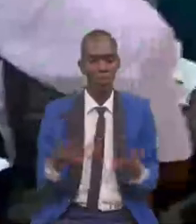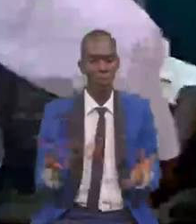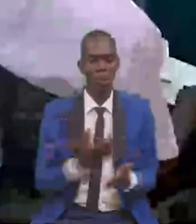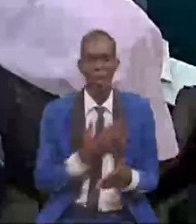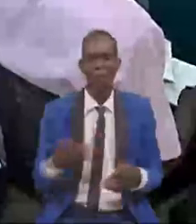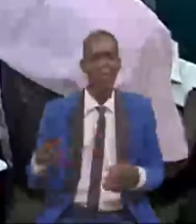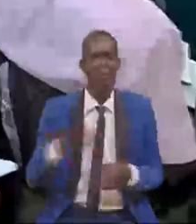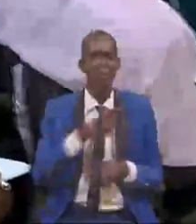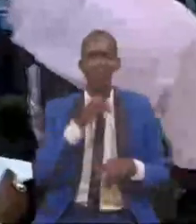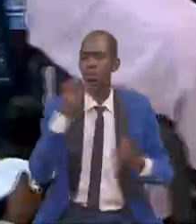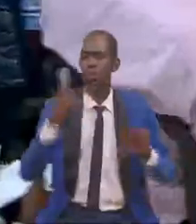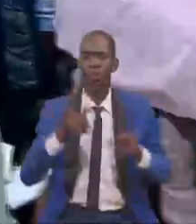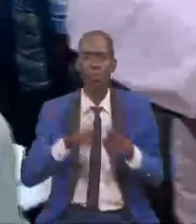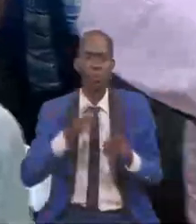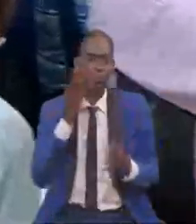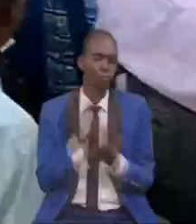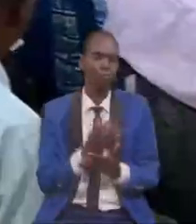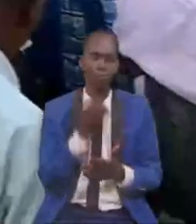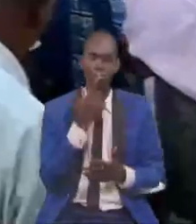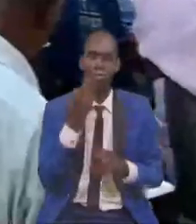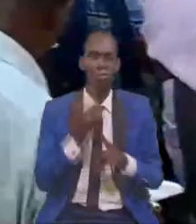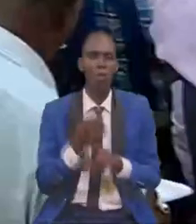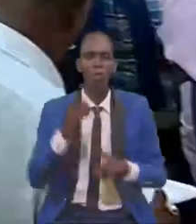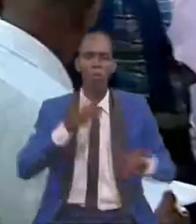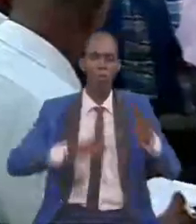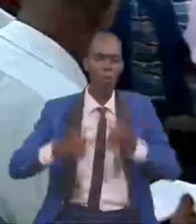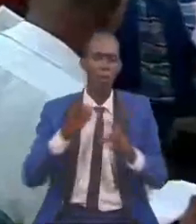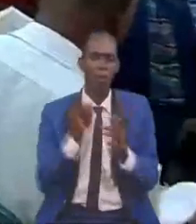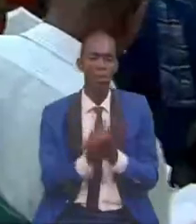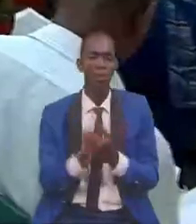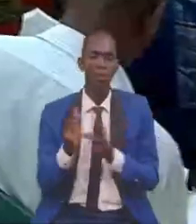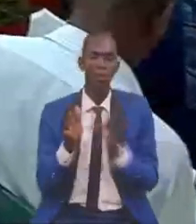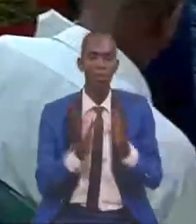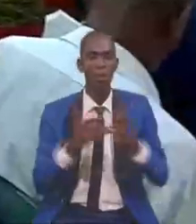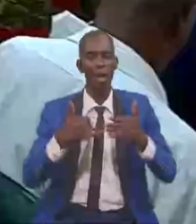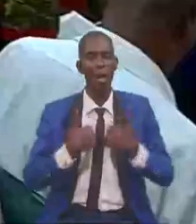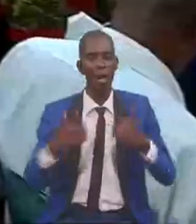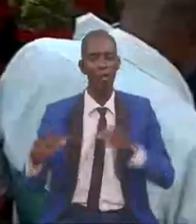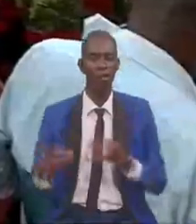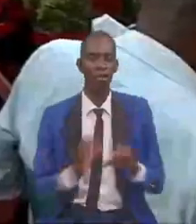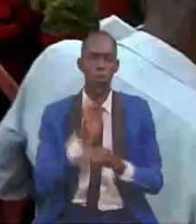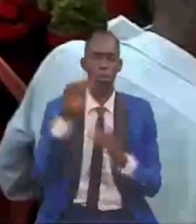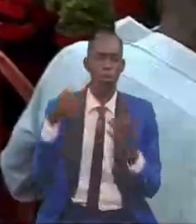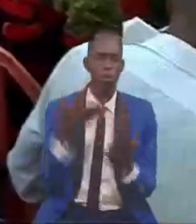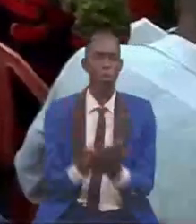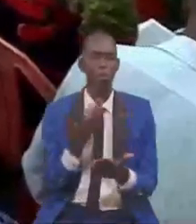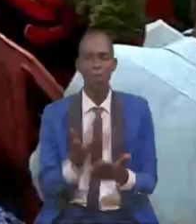ne pouvaient pas résister à ce témoignage, et disaient qu'il fait tout à merveille. Numéro